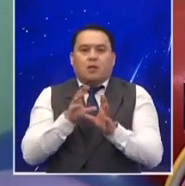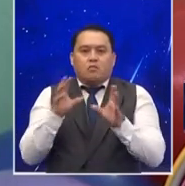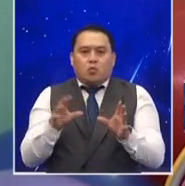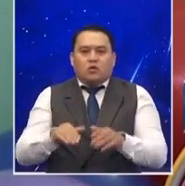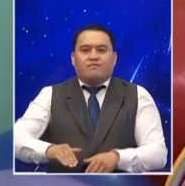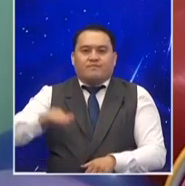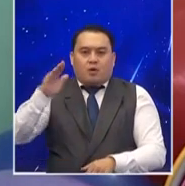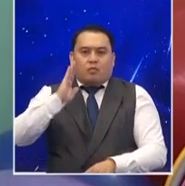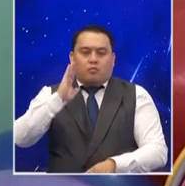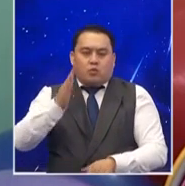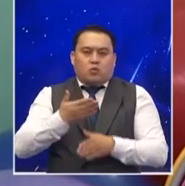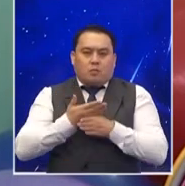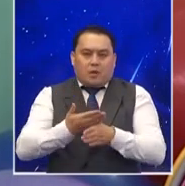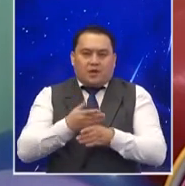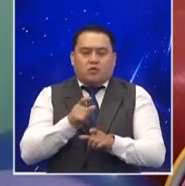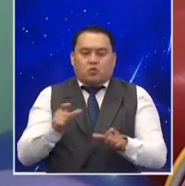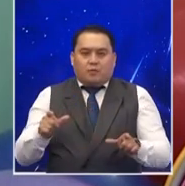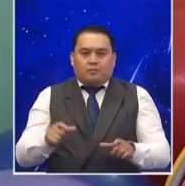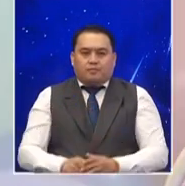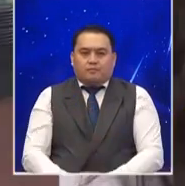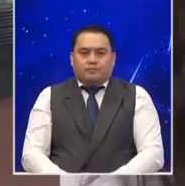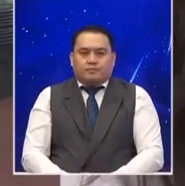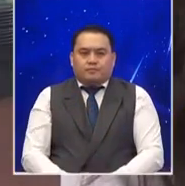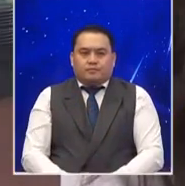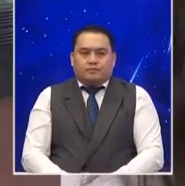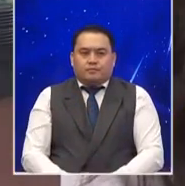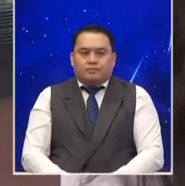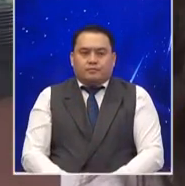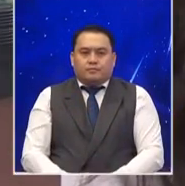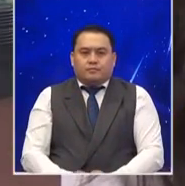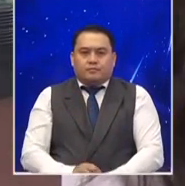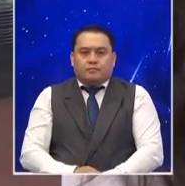я вырасту, то тоже буду помогать людям, как дядя Сырым.